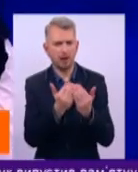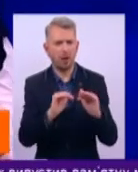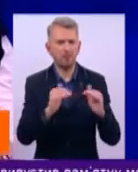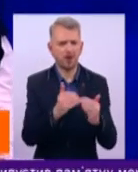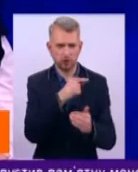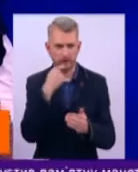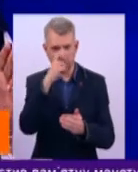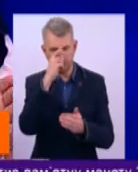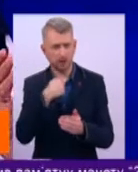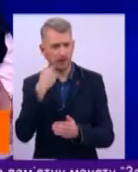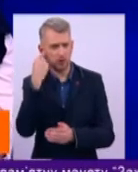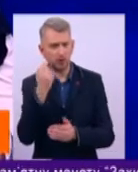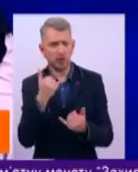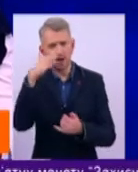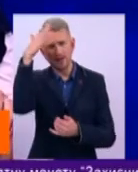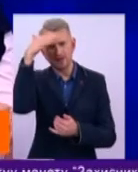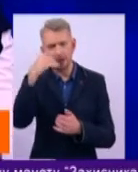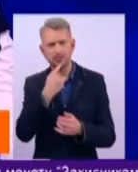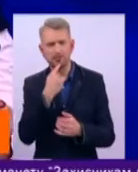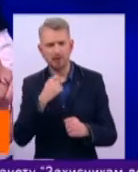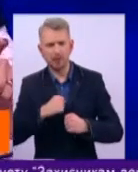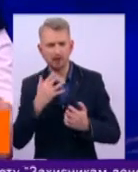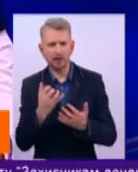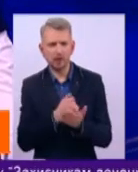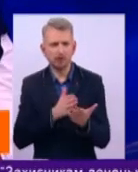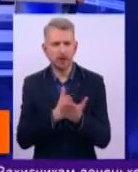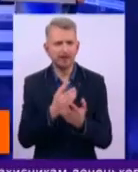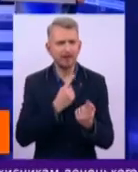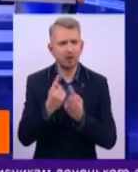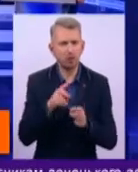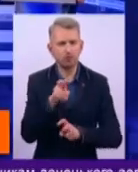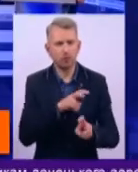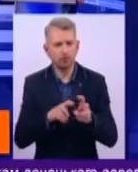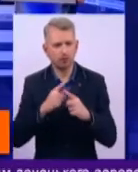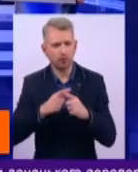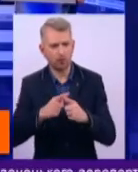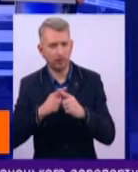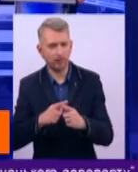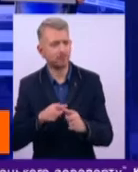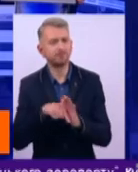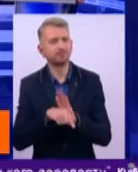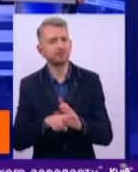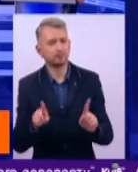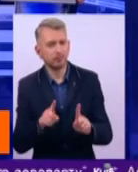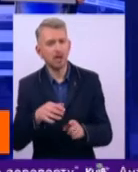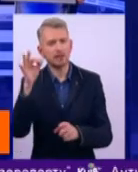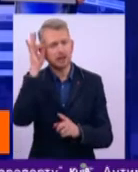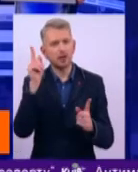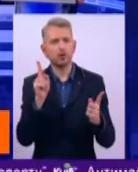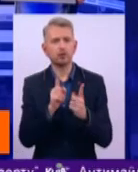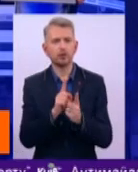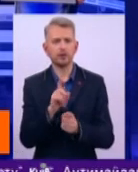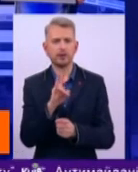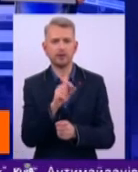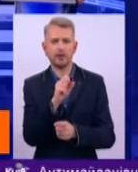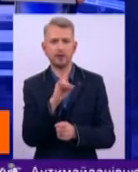Федерації. Я думаю, що зараз Трамп намагається все одно знайти шляхи діалогу і пошуку цих компромісів. Про що це говорить? Згадайте зустріч з паном